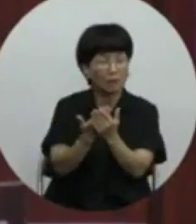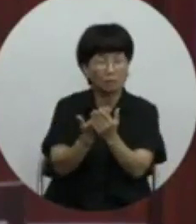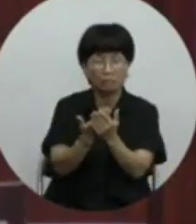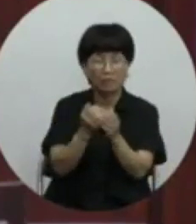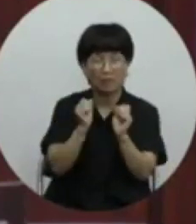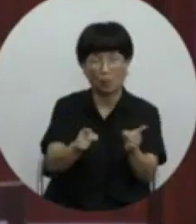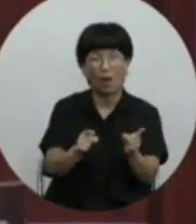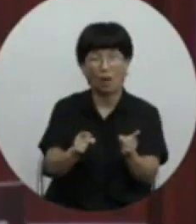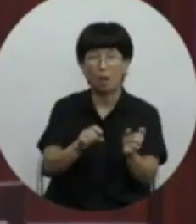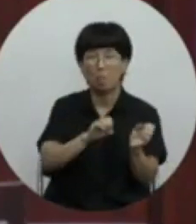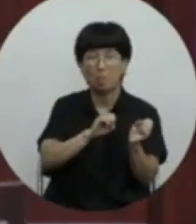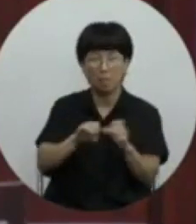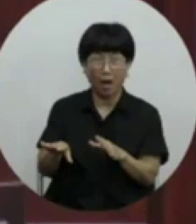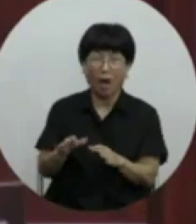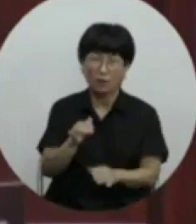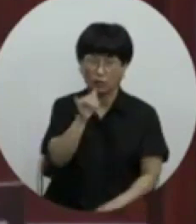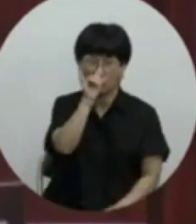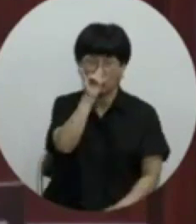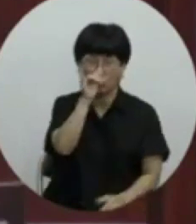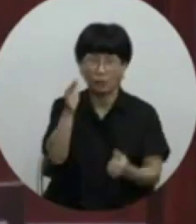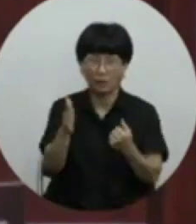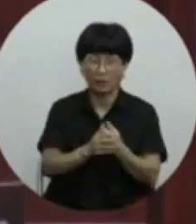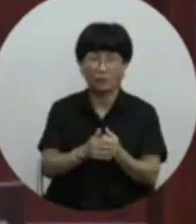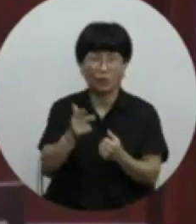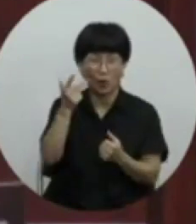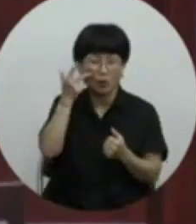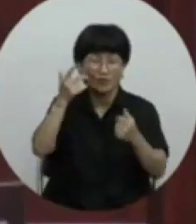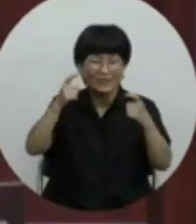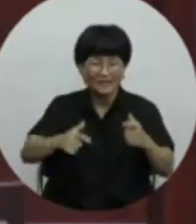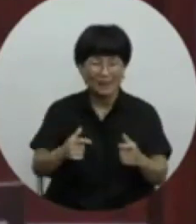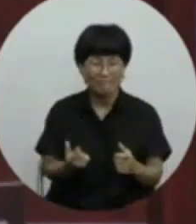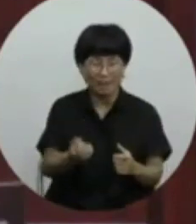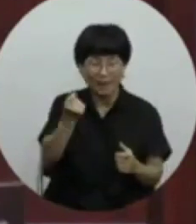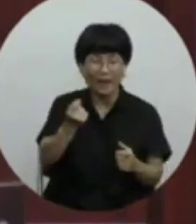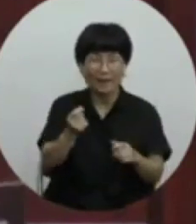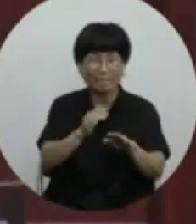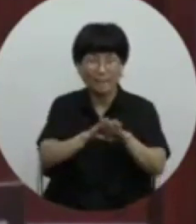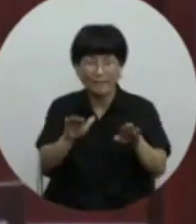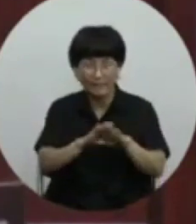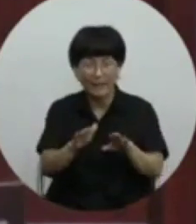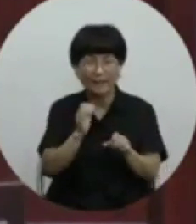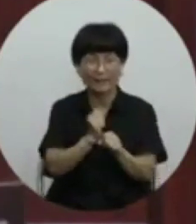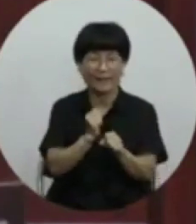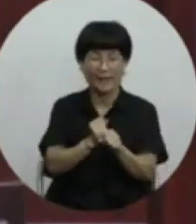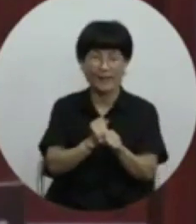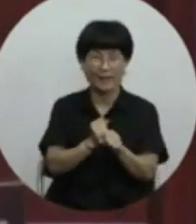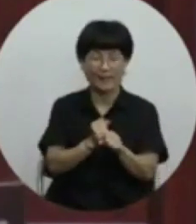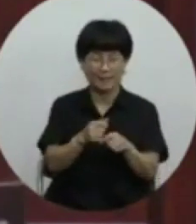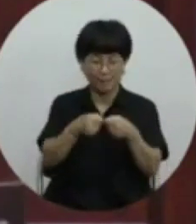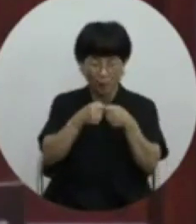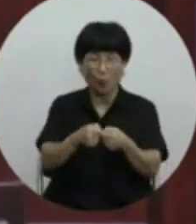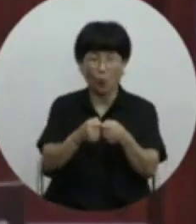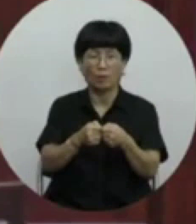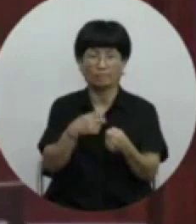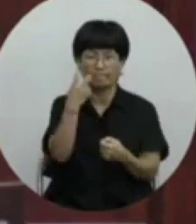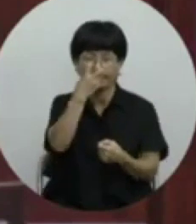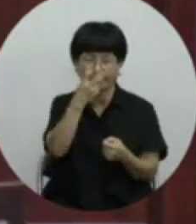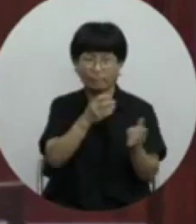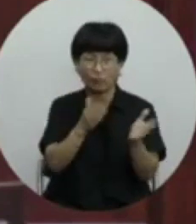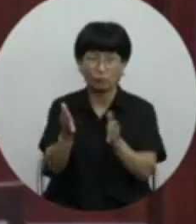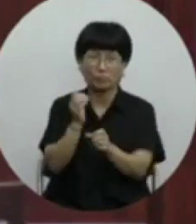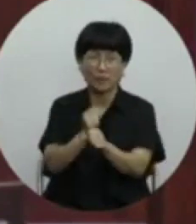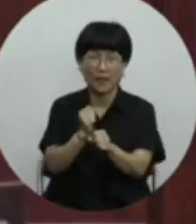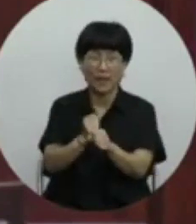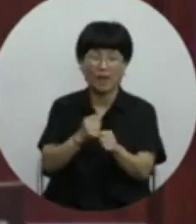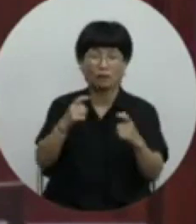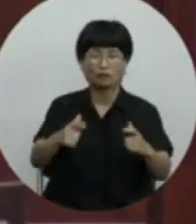없을 것입니다. 우리 여주시에서는 빠른 판단과 빈틈없는 준비로 우리 앞에 주어진